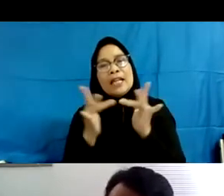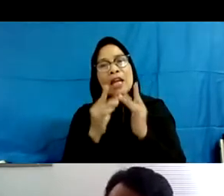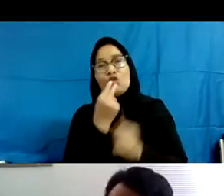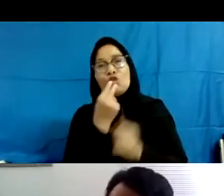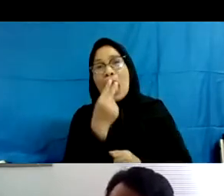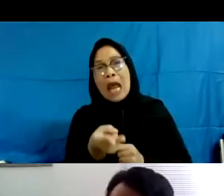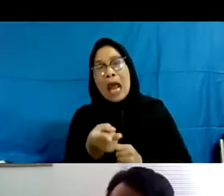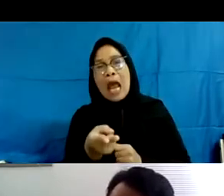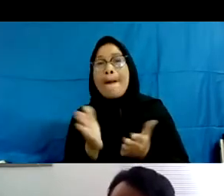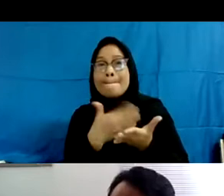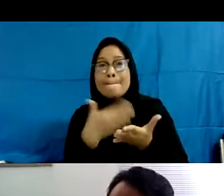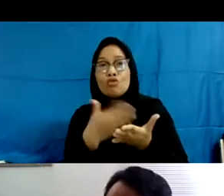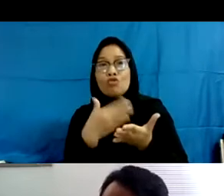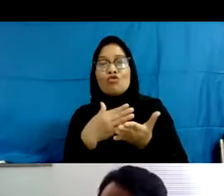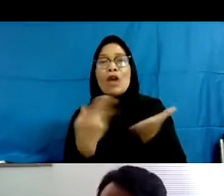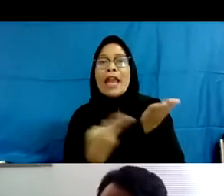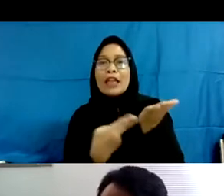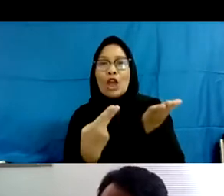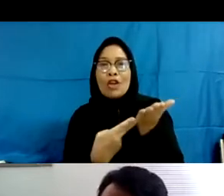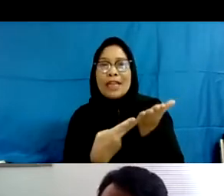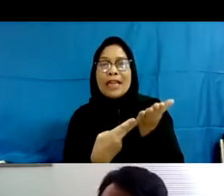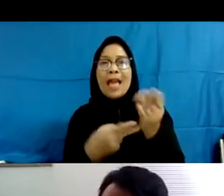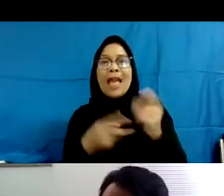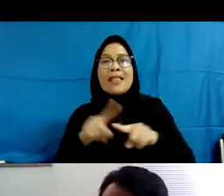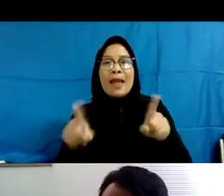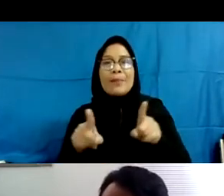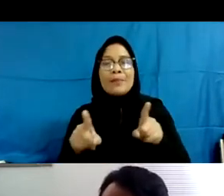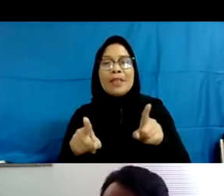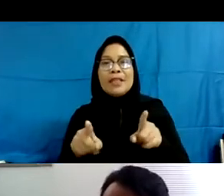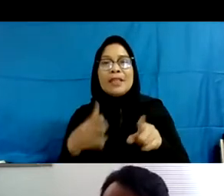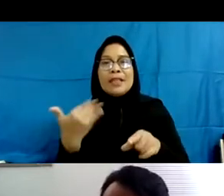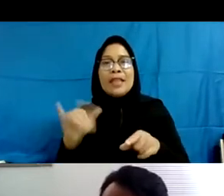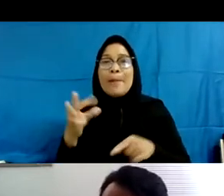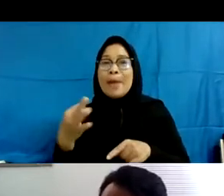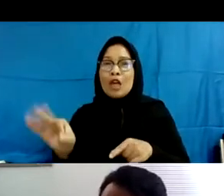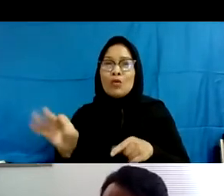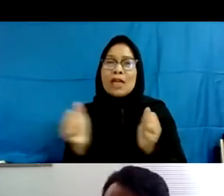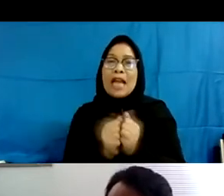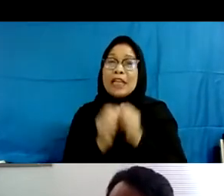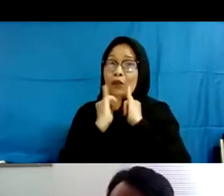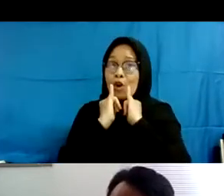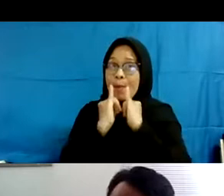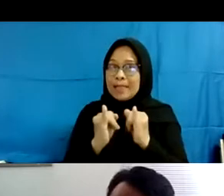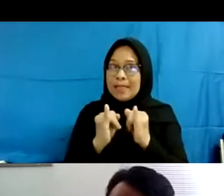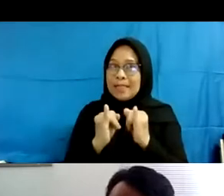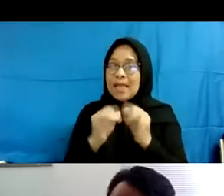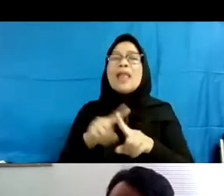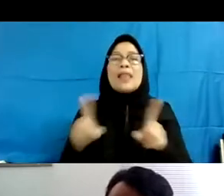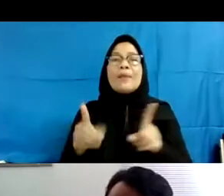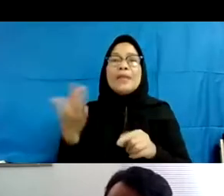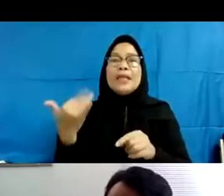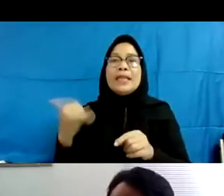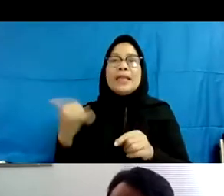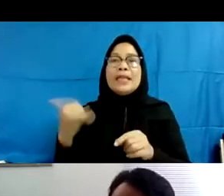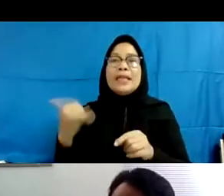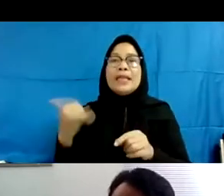suara ya, buku elektronik atau bentuk-bentuk kekinian lainnya dalam informasi. Tapi apa yang disampaikan oleh